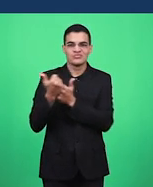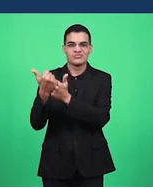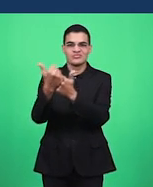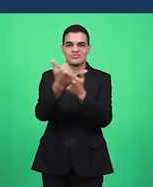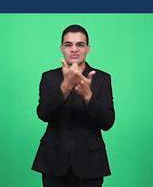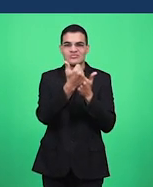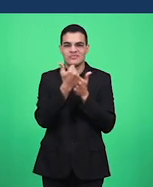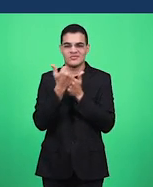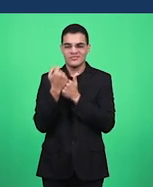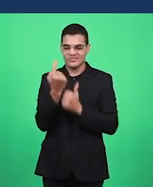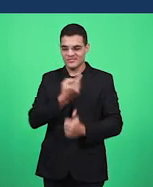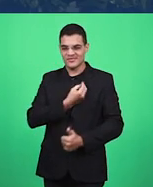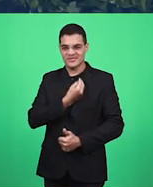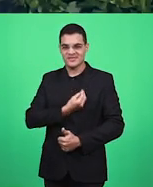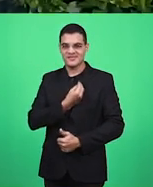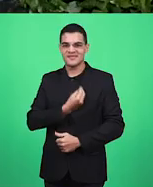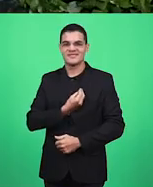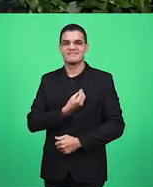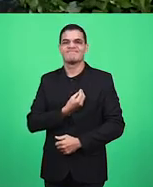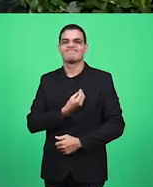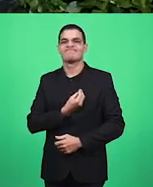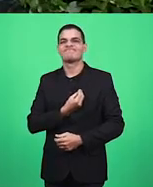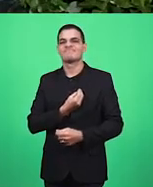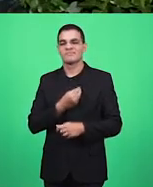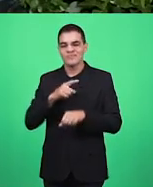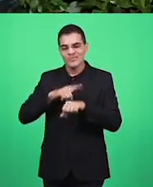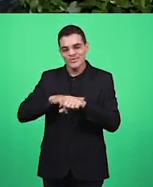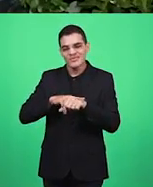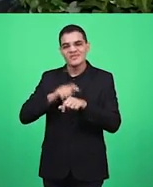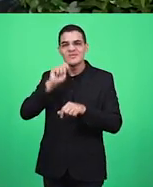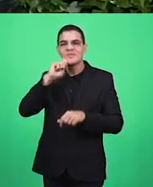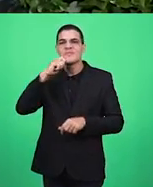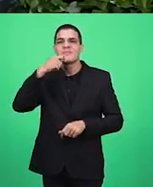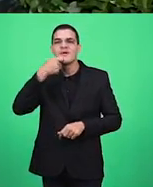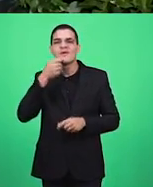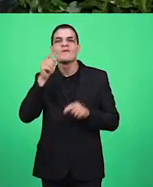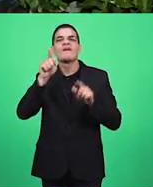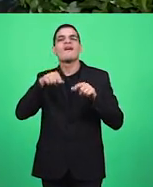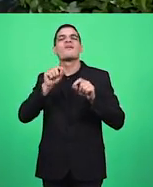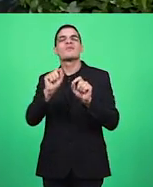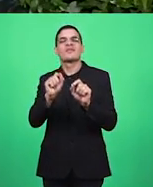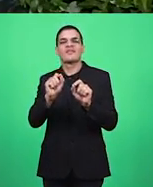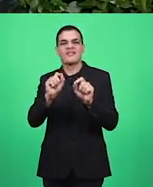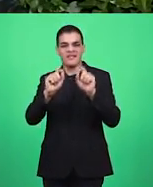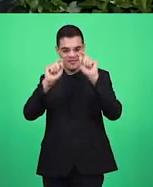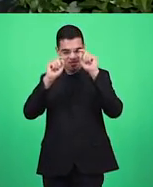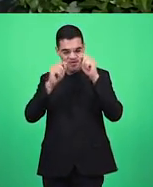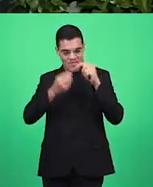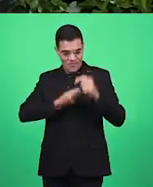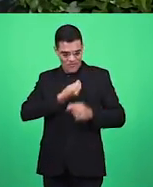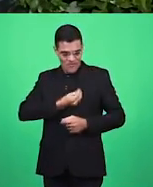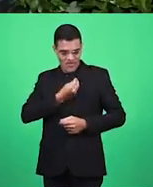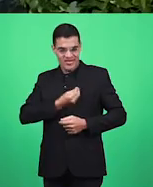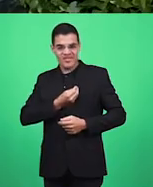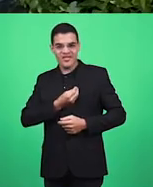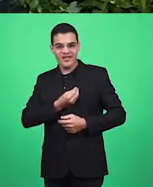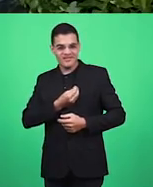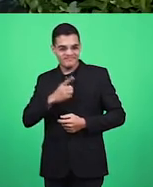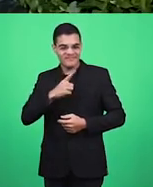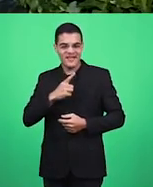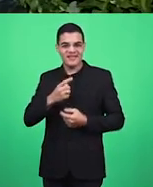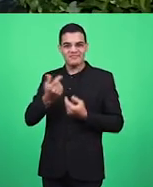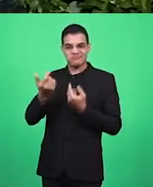за нас был ломимый. И участвовать в хлебе, да, вкушать тот хлеб – это питание